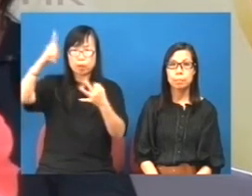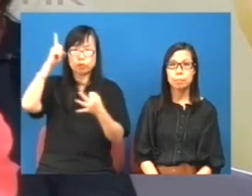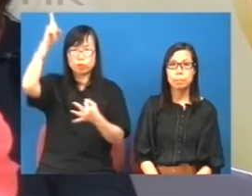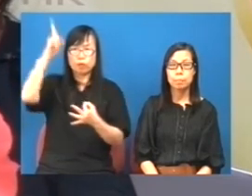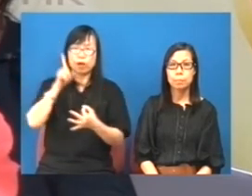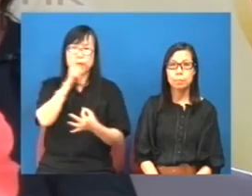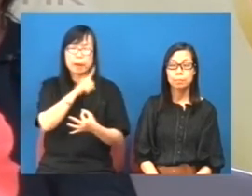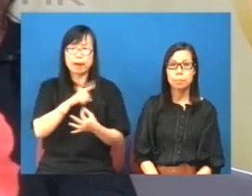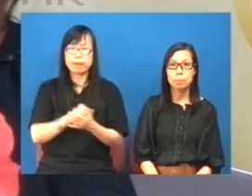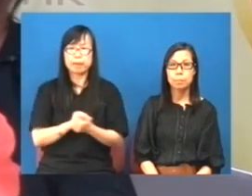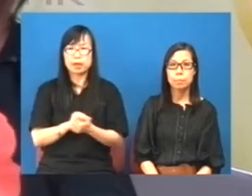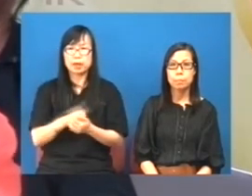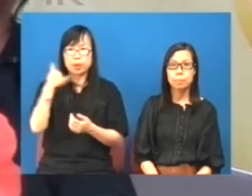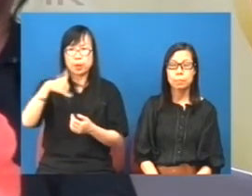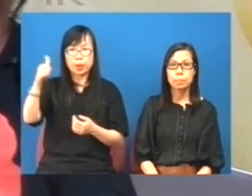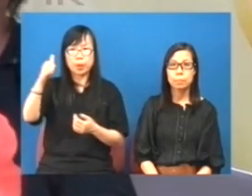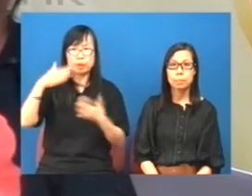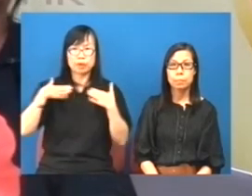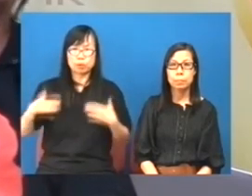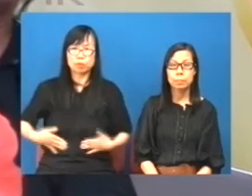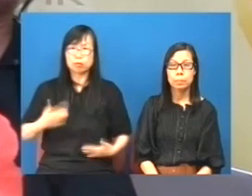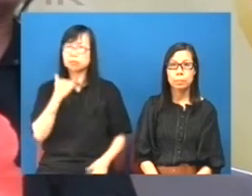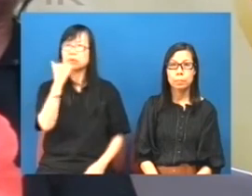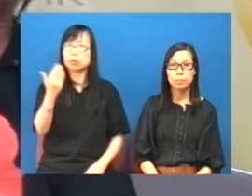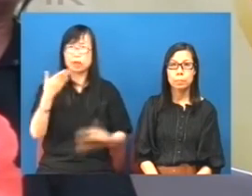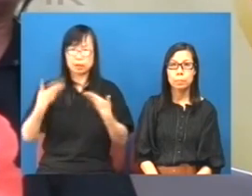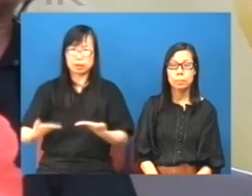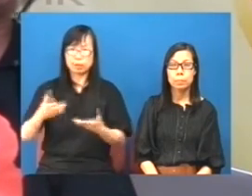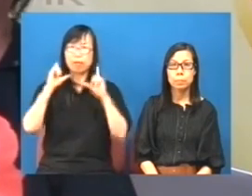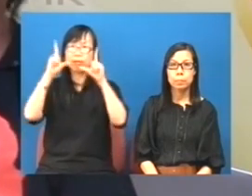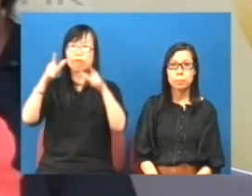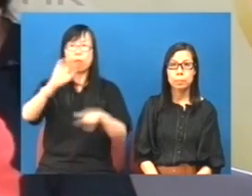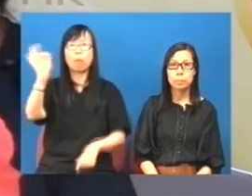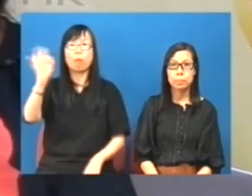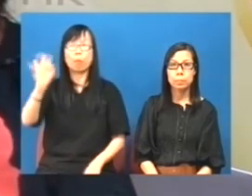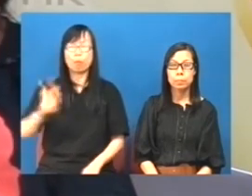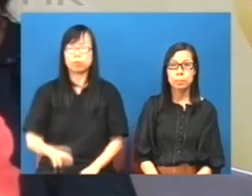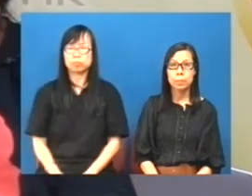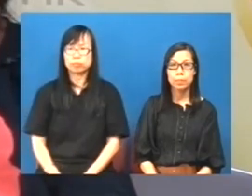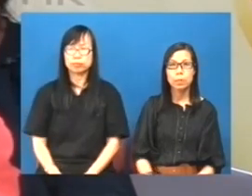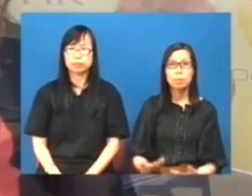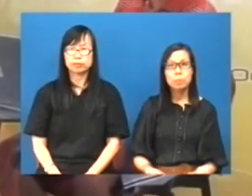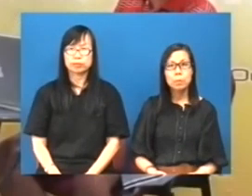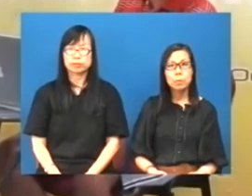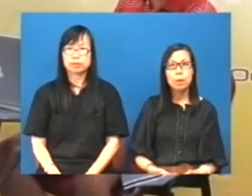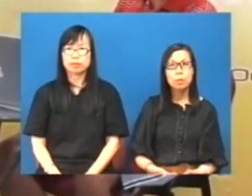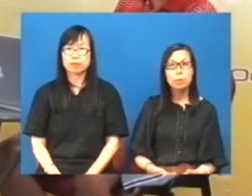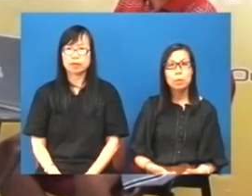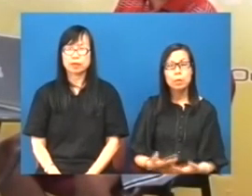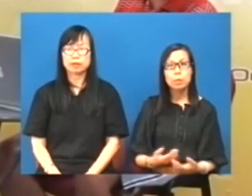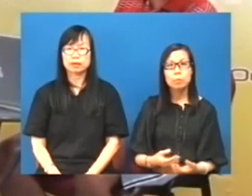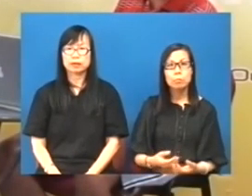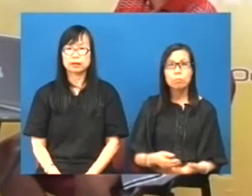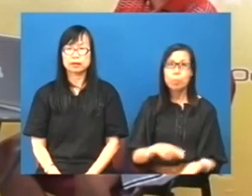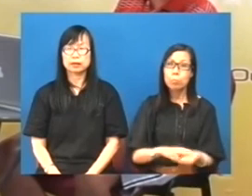二去投訴他今天還未踏足我是否有案即是說現在連立網都